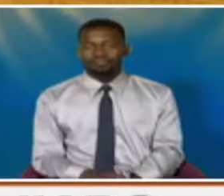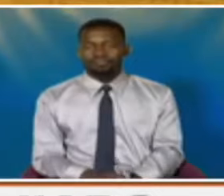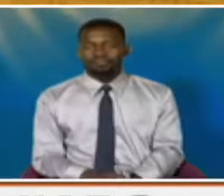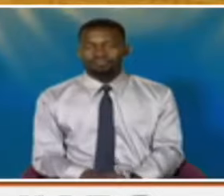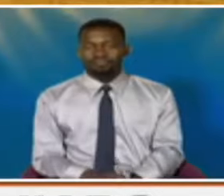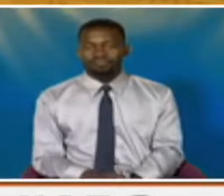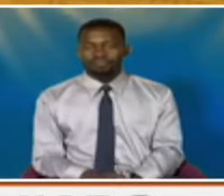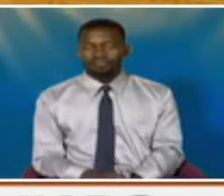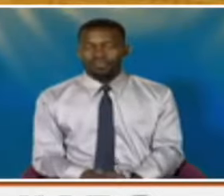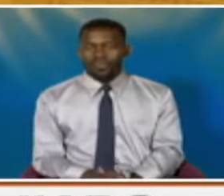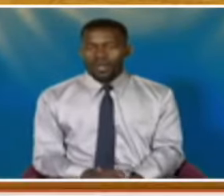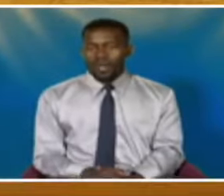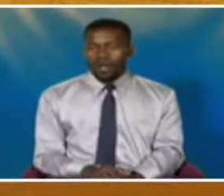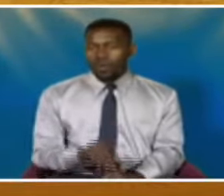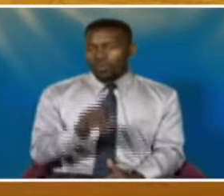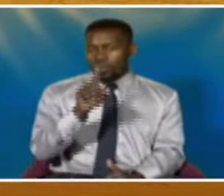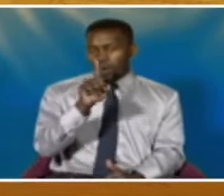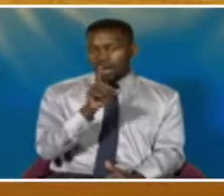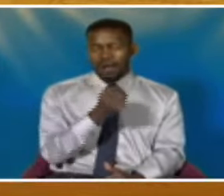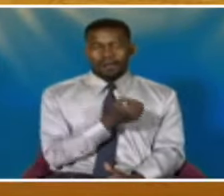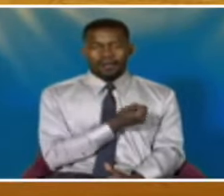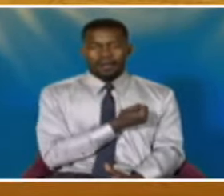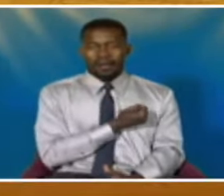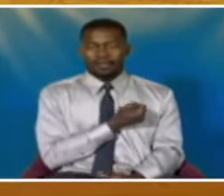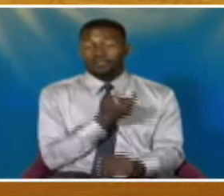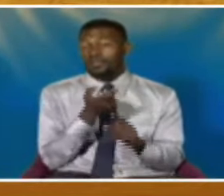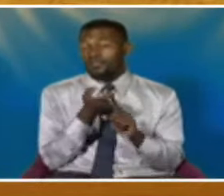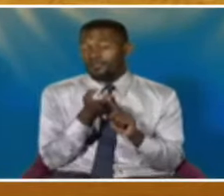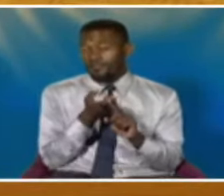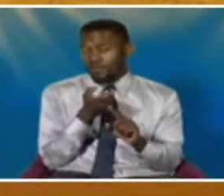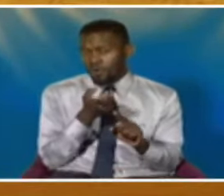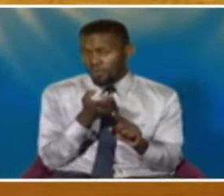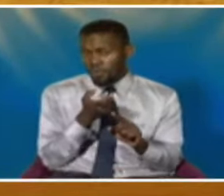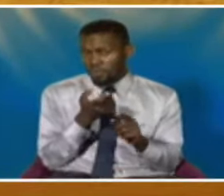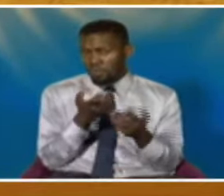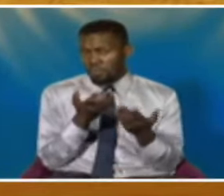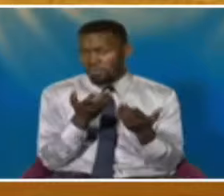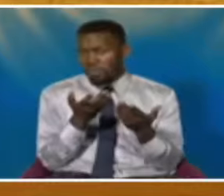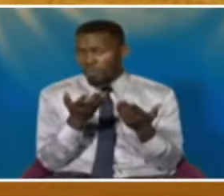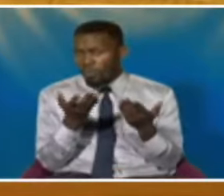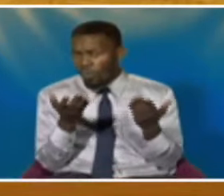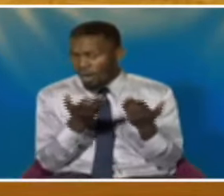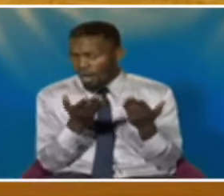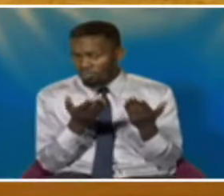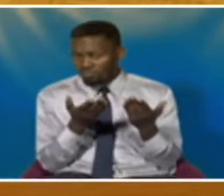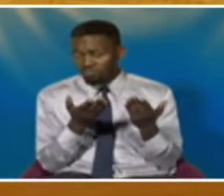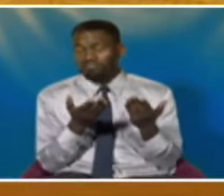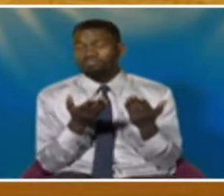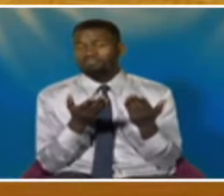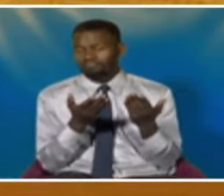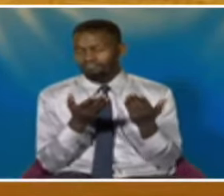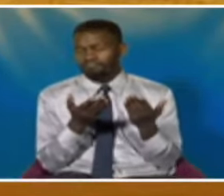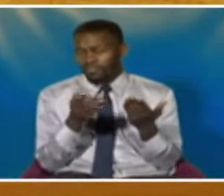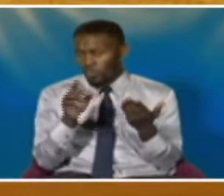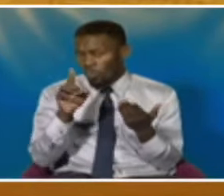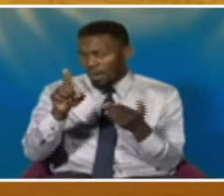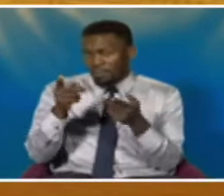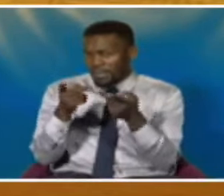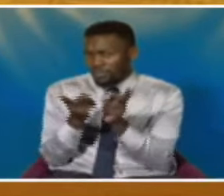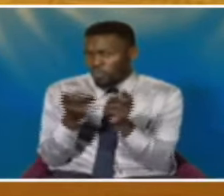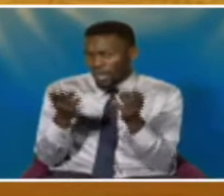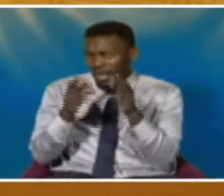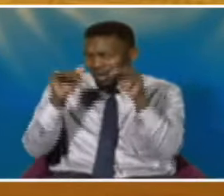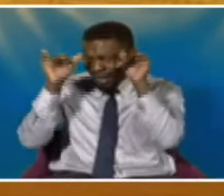Na msichana kutoka jamii ya wafugaji ambaye anapevuka na kupata hedhi hupitia changamoto kadhaa katika jamii, kwani